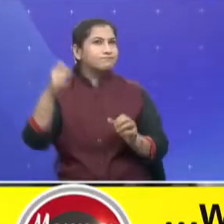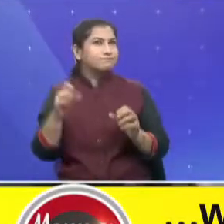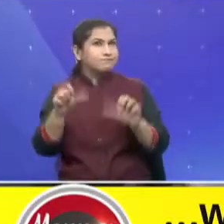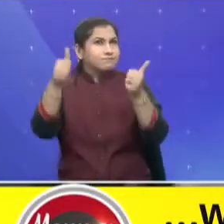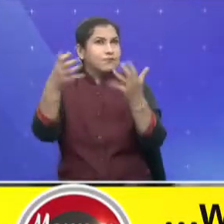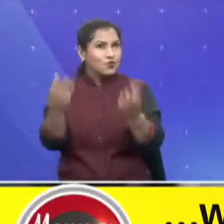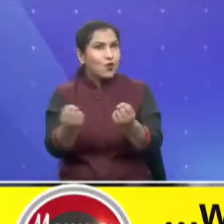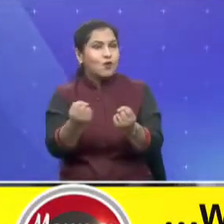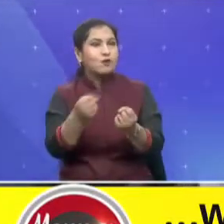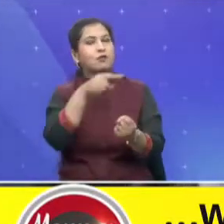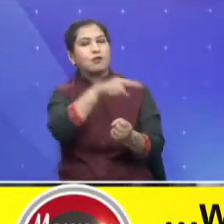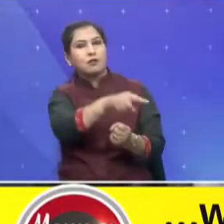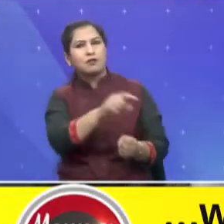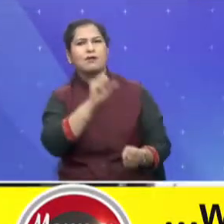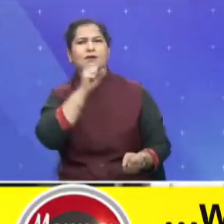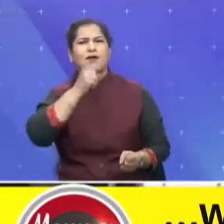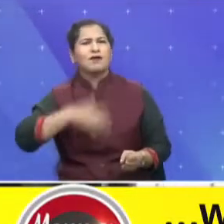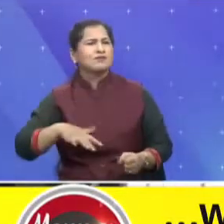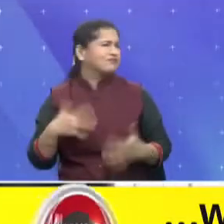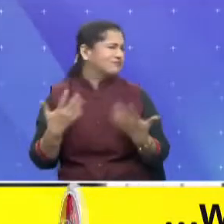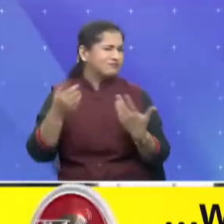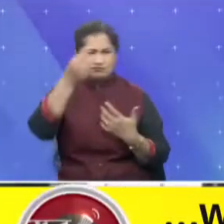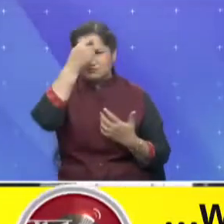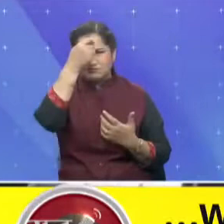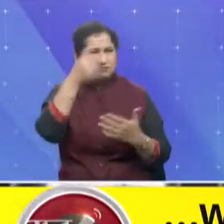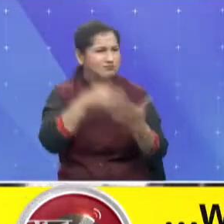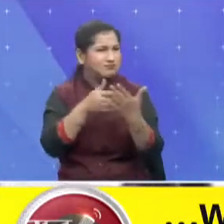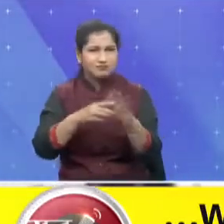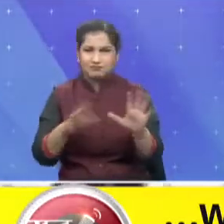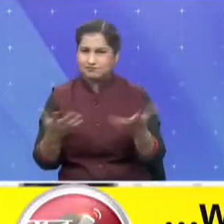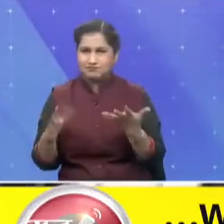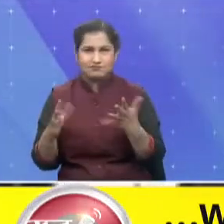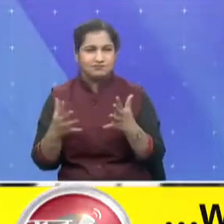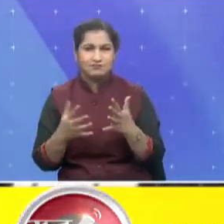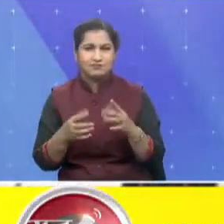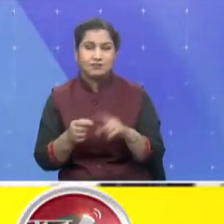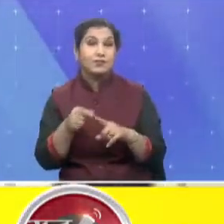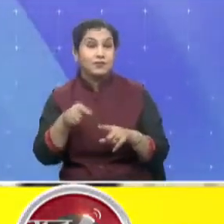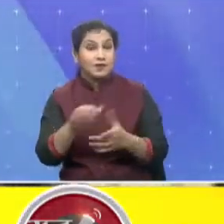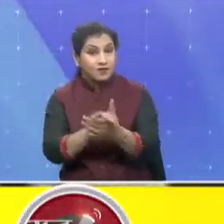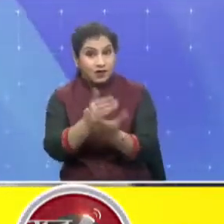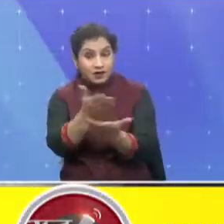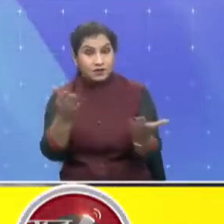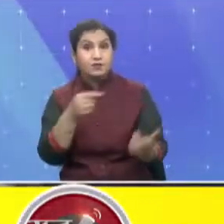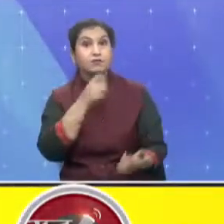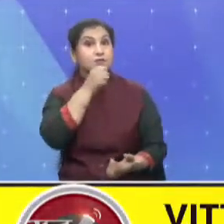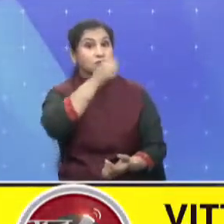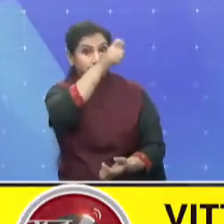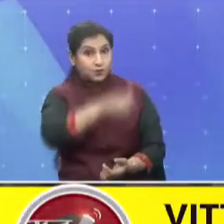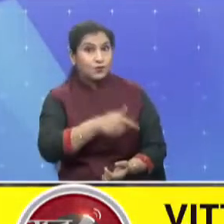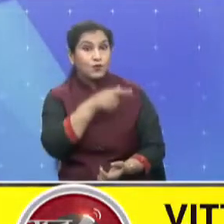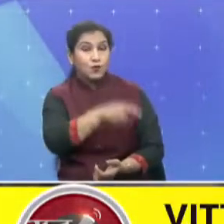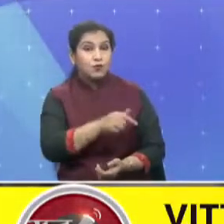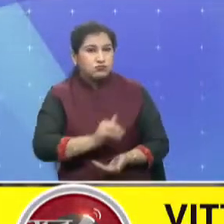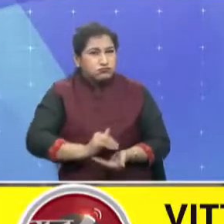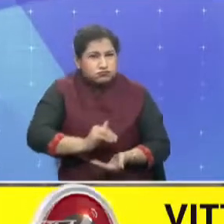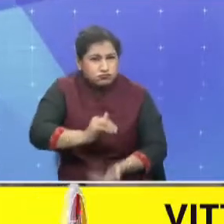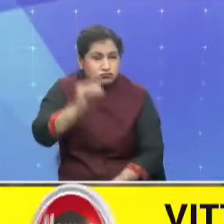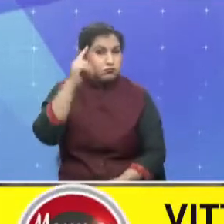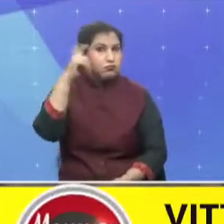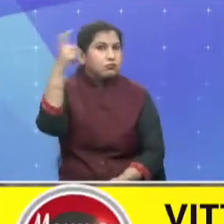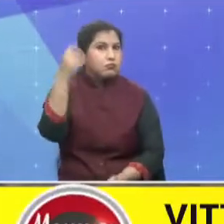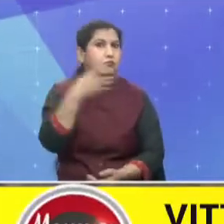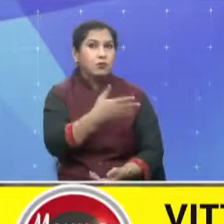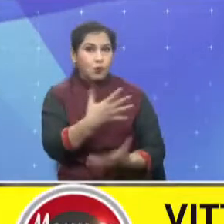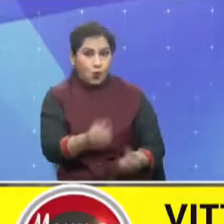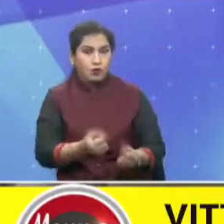हो तो उम्र कोई मायने नहीं रखती। साथियों, विठलाचार्य जी की बचपन से एक इच्छा